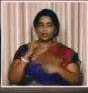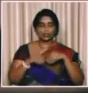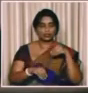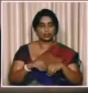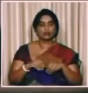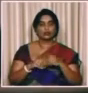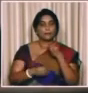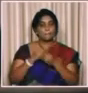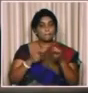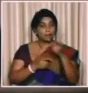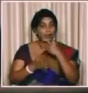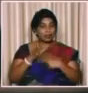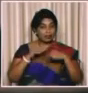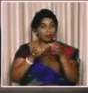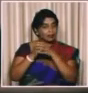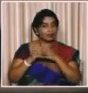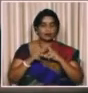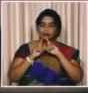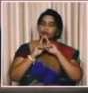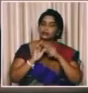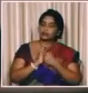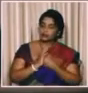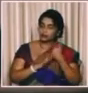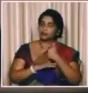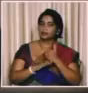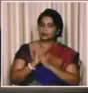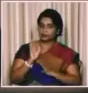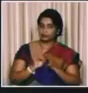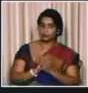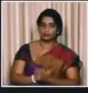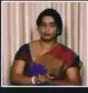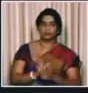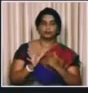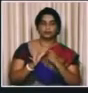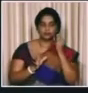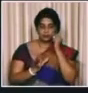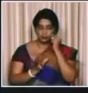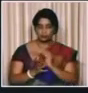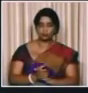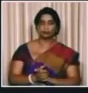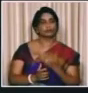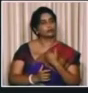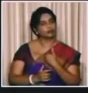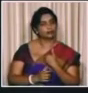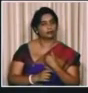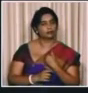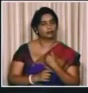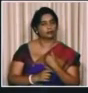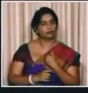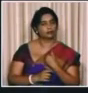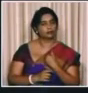දේශපාලන ව්‍යාපාරිකකෙම කරන්න තියෙන්නේ ගරු මුලාසනාරුඩ මන්ත්‍රීතුමනි ගරු අනුකමර දිසනගමතුමා මම